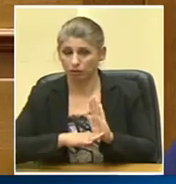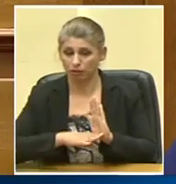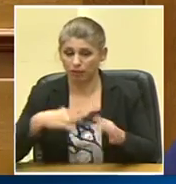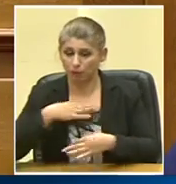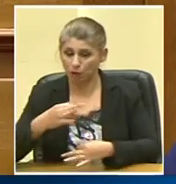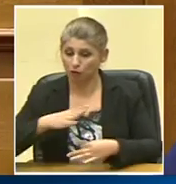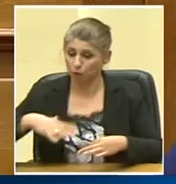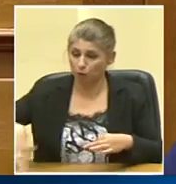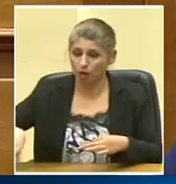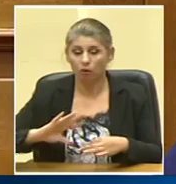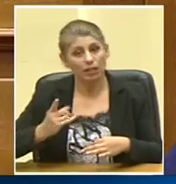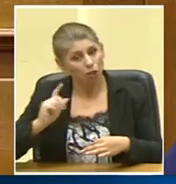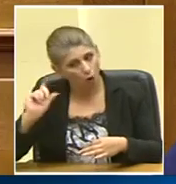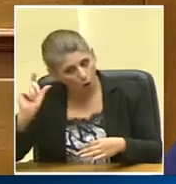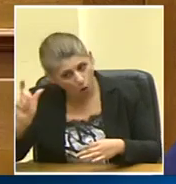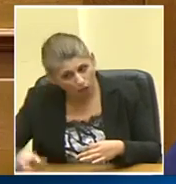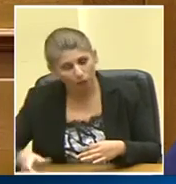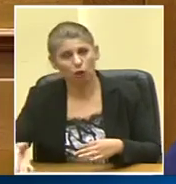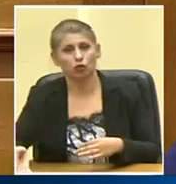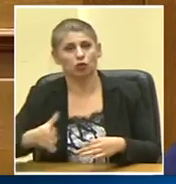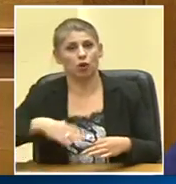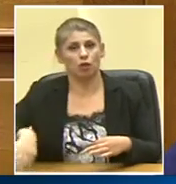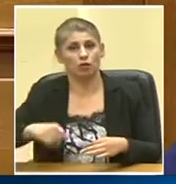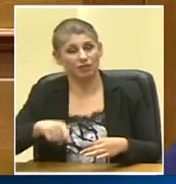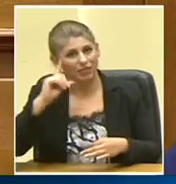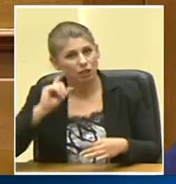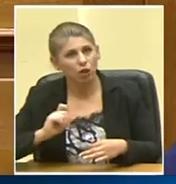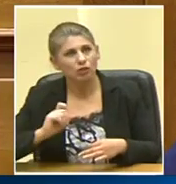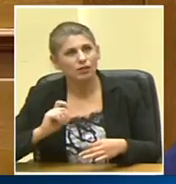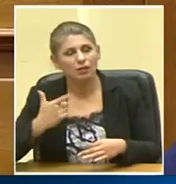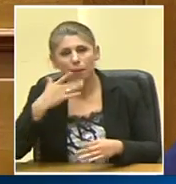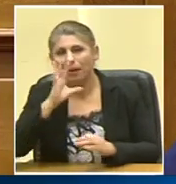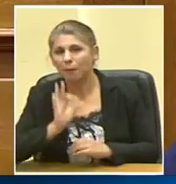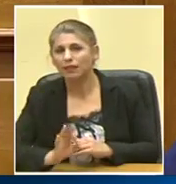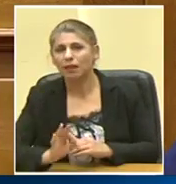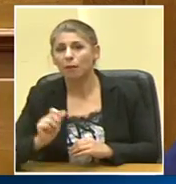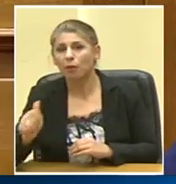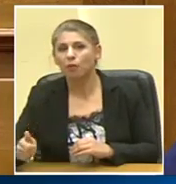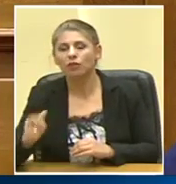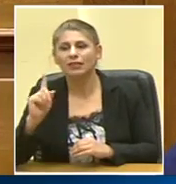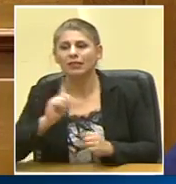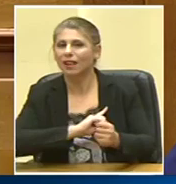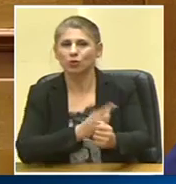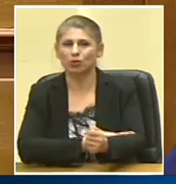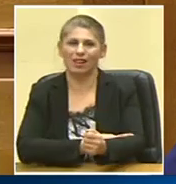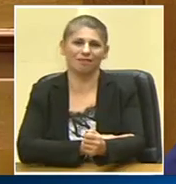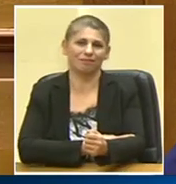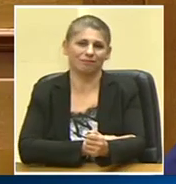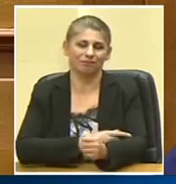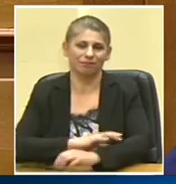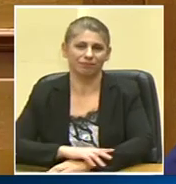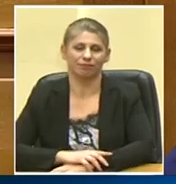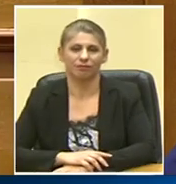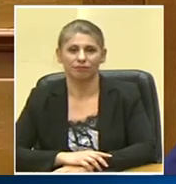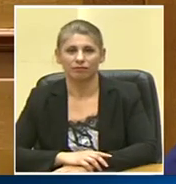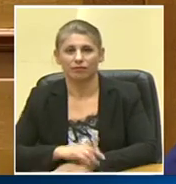λαού ή ο ίδιος ο λαός. Μια γνώση λοιπόν που είναι στην πραγματικότητα από μόνη της μια εξουσία,